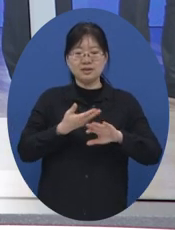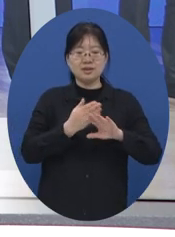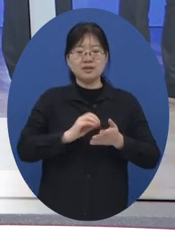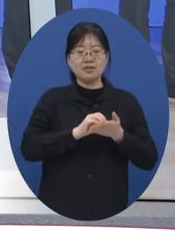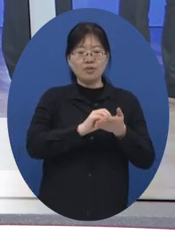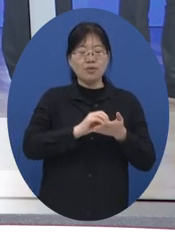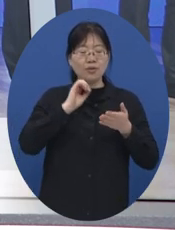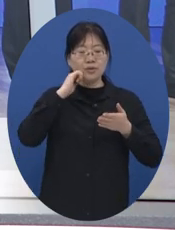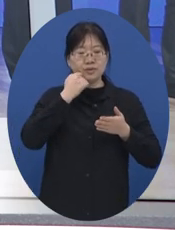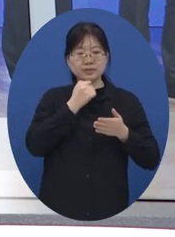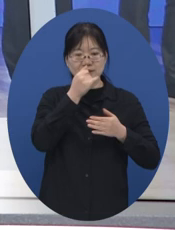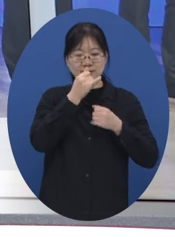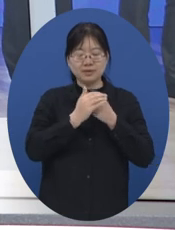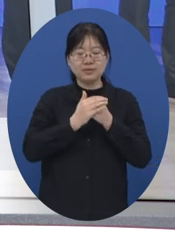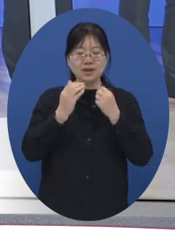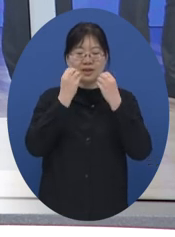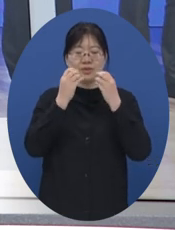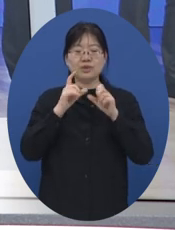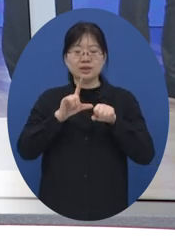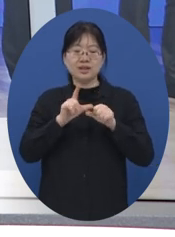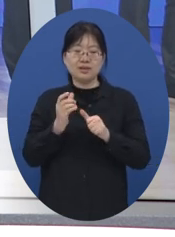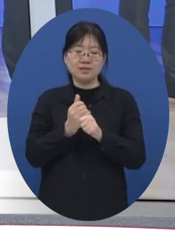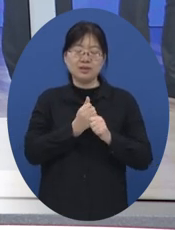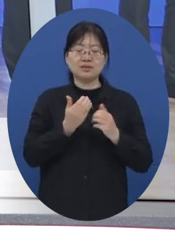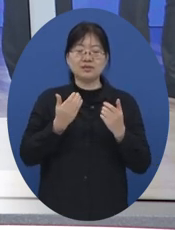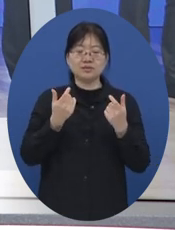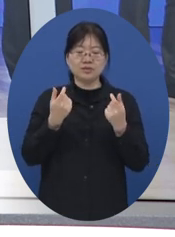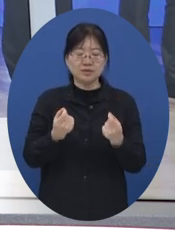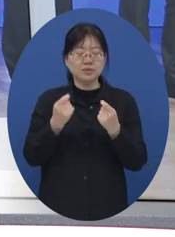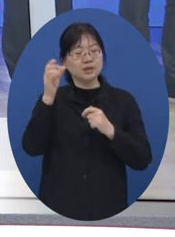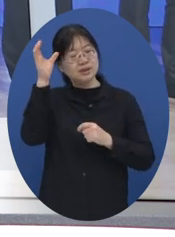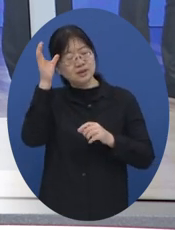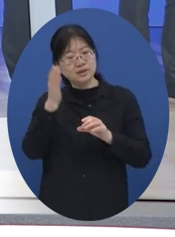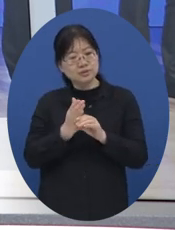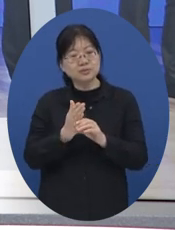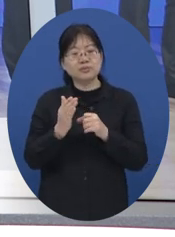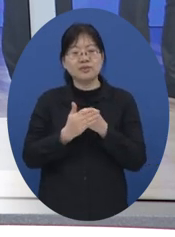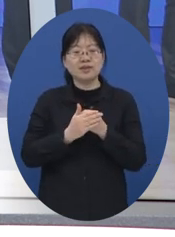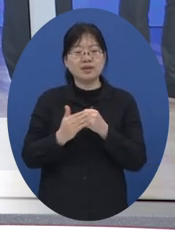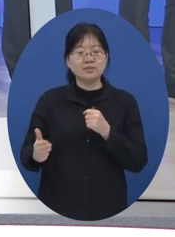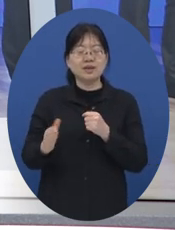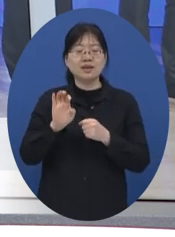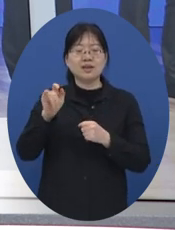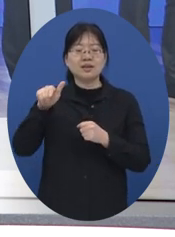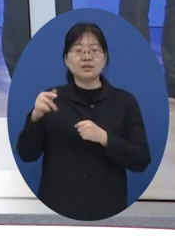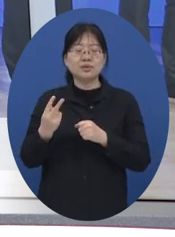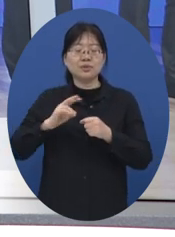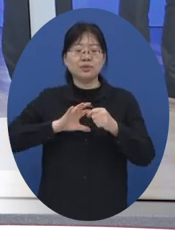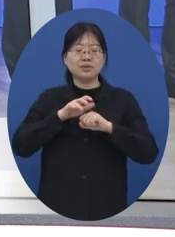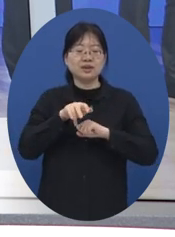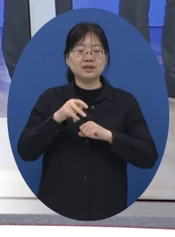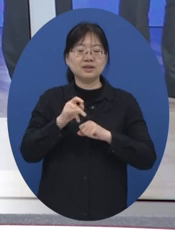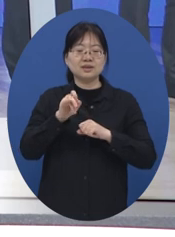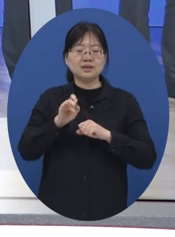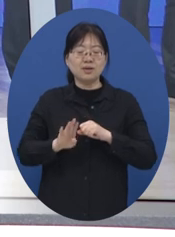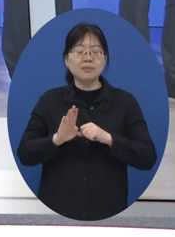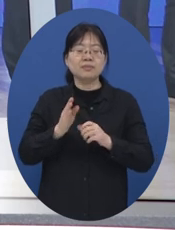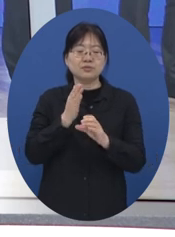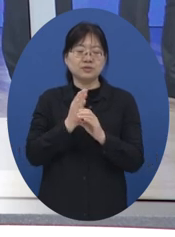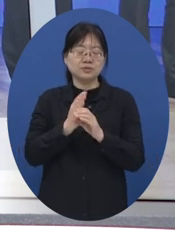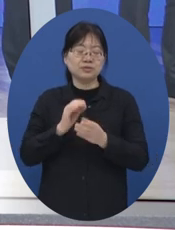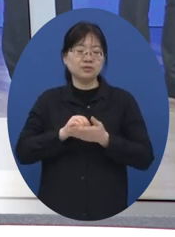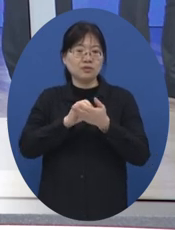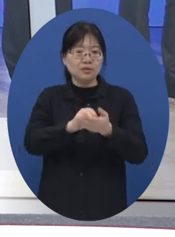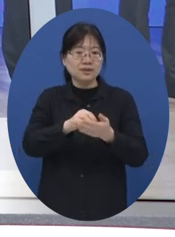어려움을 겪는 국내 스타트업 에 새로운 기회가 줬을 것으로 기대를 모으는 데 요 이를 통해 판 육아 글로벌 스타트업 의 메카로 부상